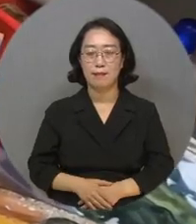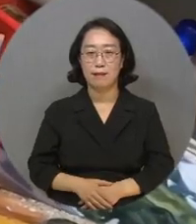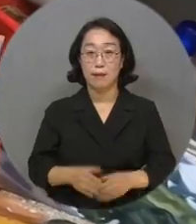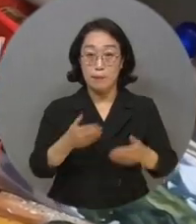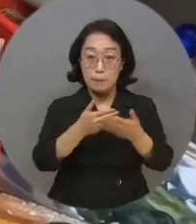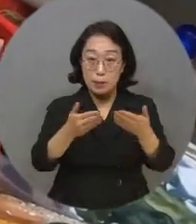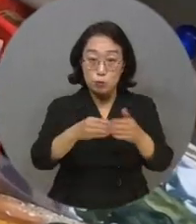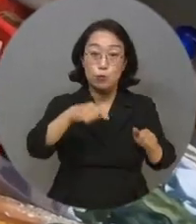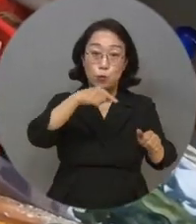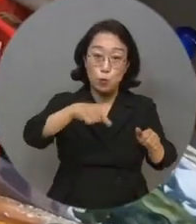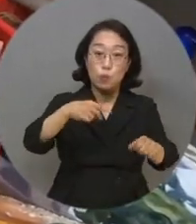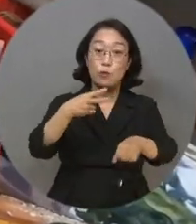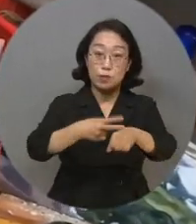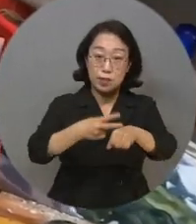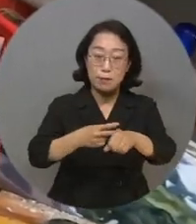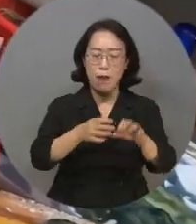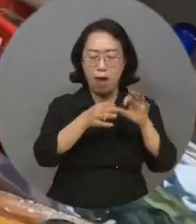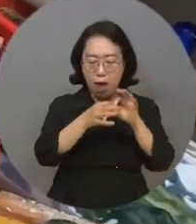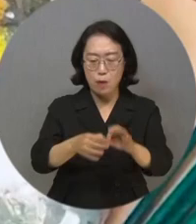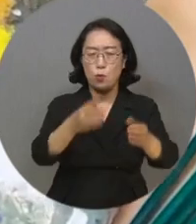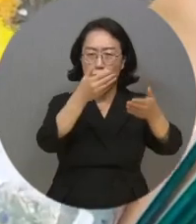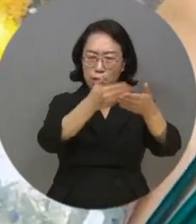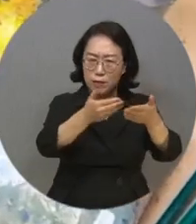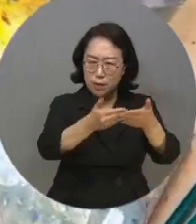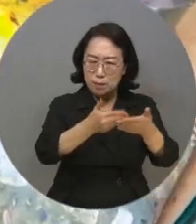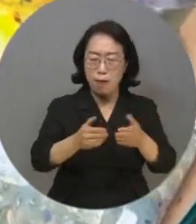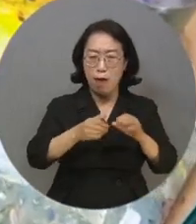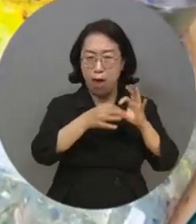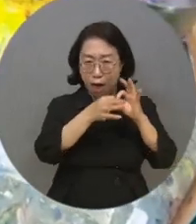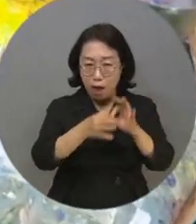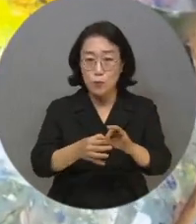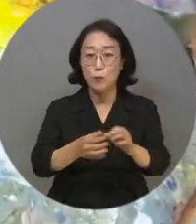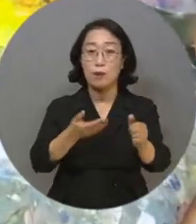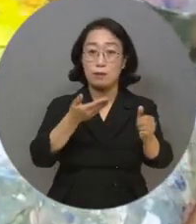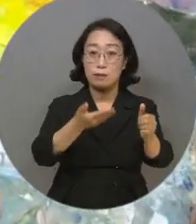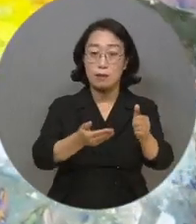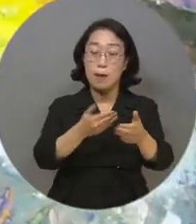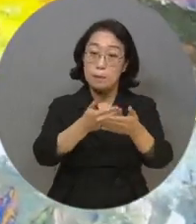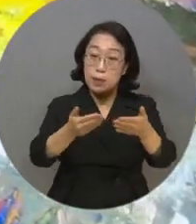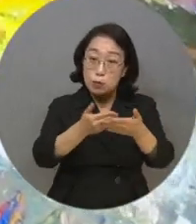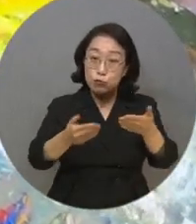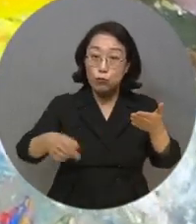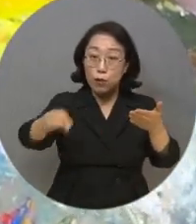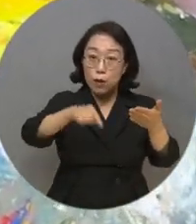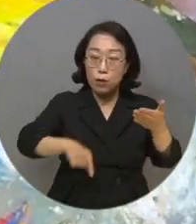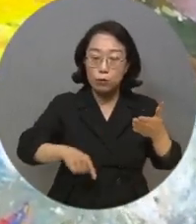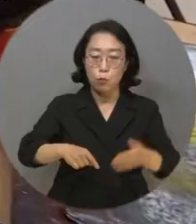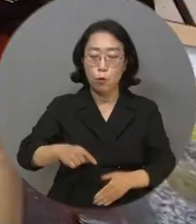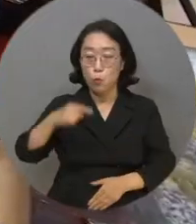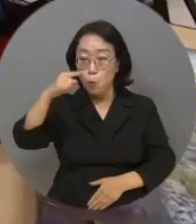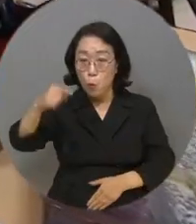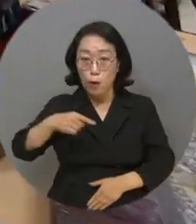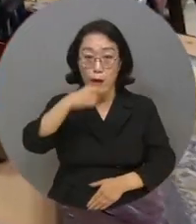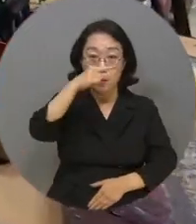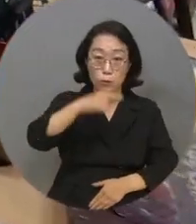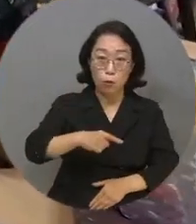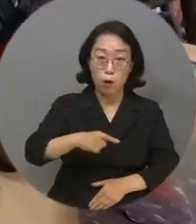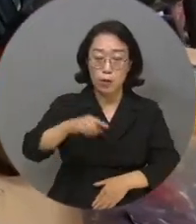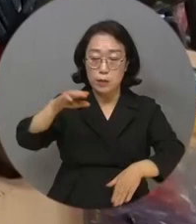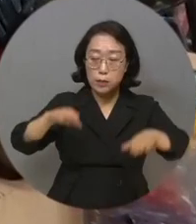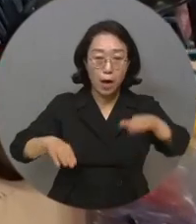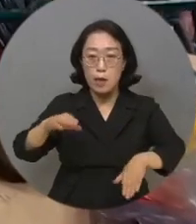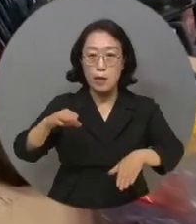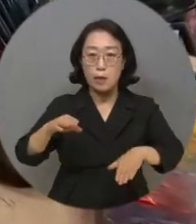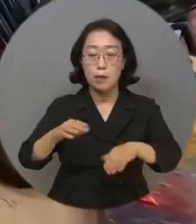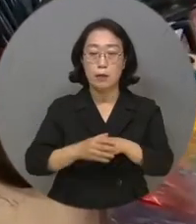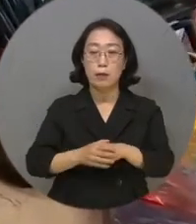미술 교육자이자 끊임없이 작업에 매진해온 정광훈 작가는 미술에서만큼은 동서양의 예술적 차이를 특별하게